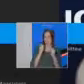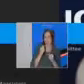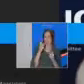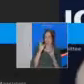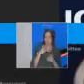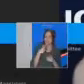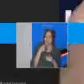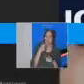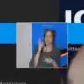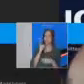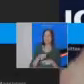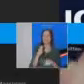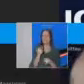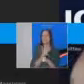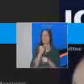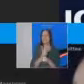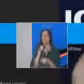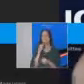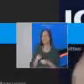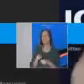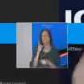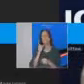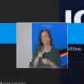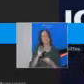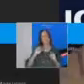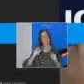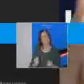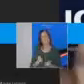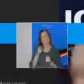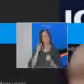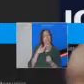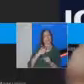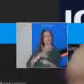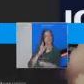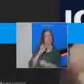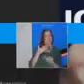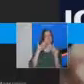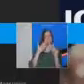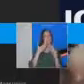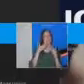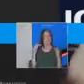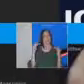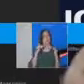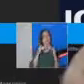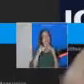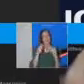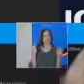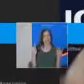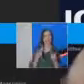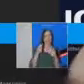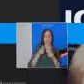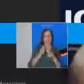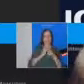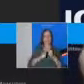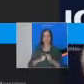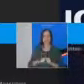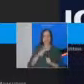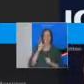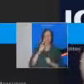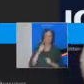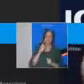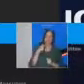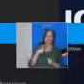בטוחה שתדע להגיד את זה, צריך לעבוד בזה, צריך להתאמץ, צריך ללכת לבית כנסת מתאים, צריך לחפש חלה ביום